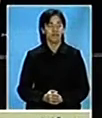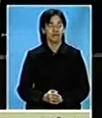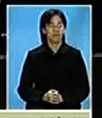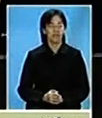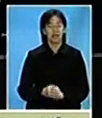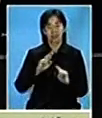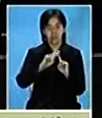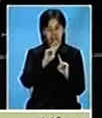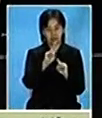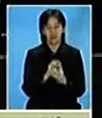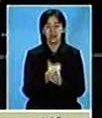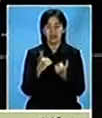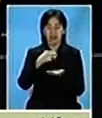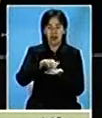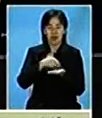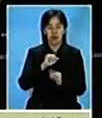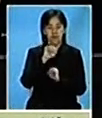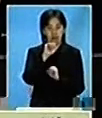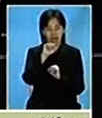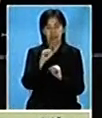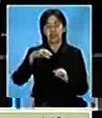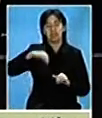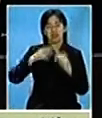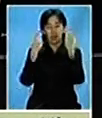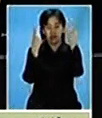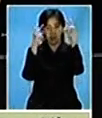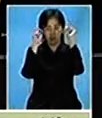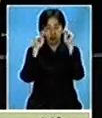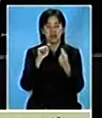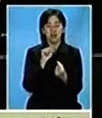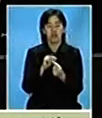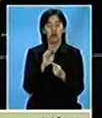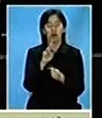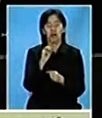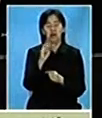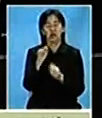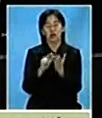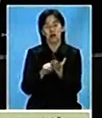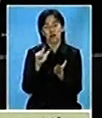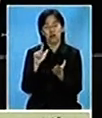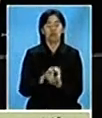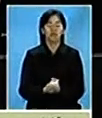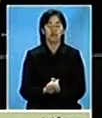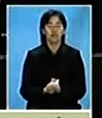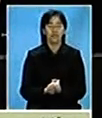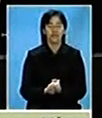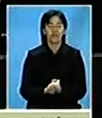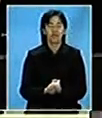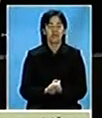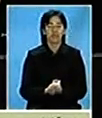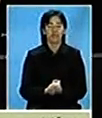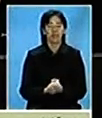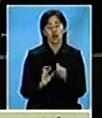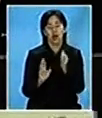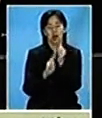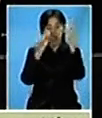เรื่องที่2นะครับรับทราบประกาศสำนักนายกรัฐมนตรีเรื่องรัฐมนตรีลาออกด้วยนายยงยุทธวิชัยดิษฐ์รอง